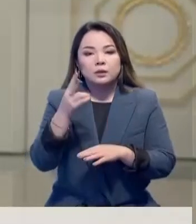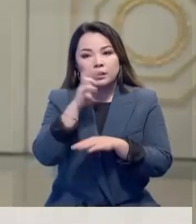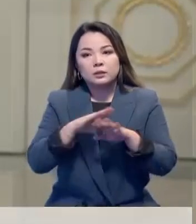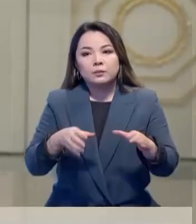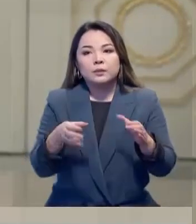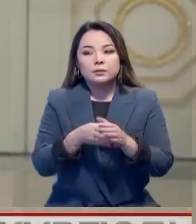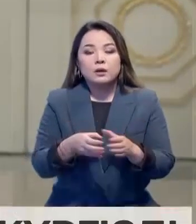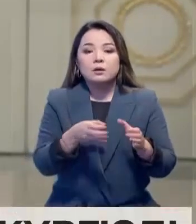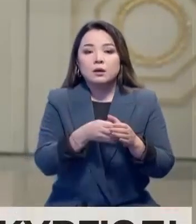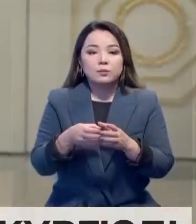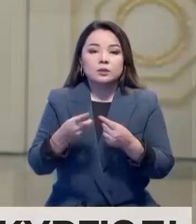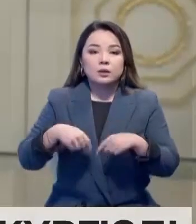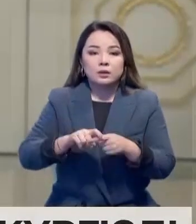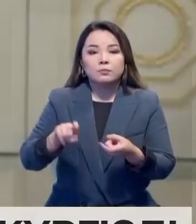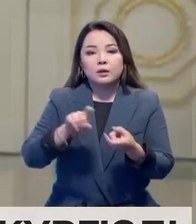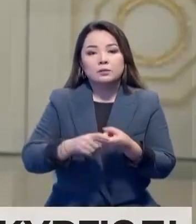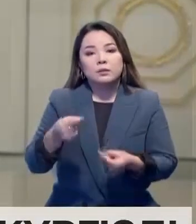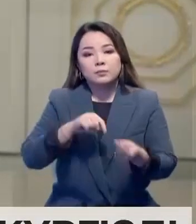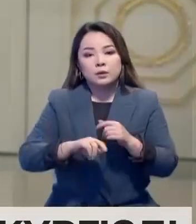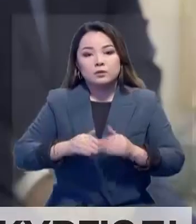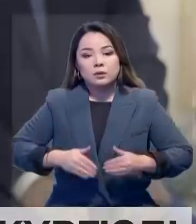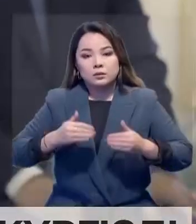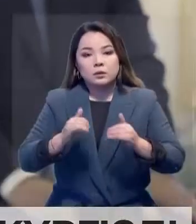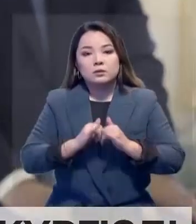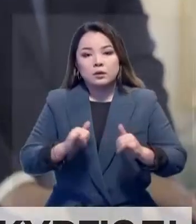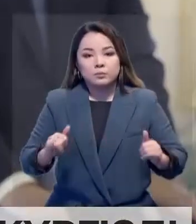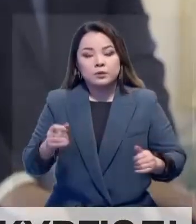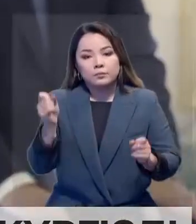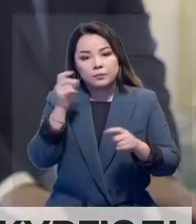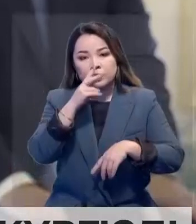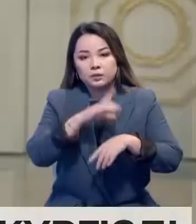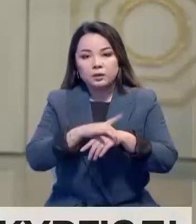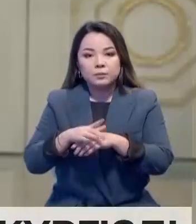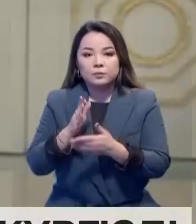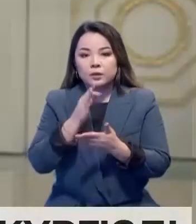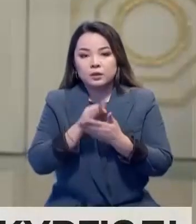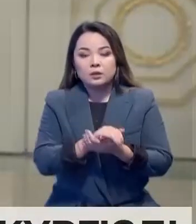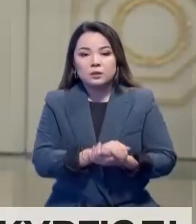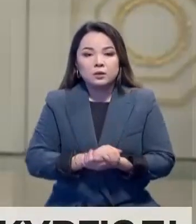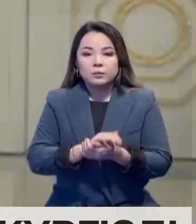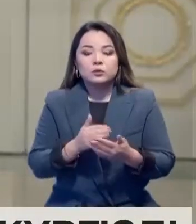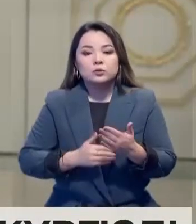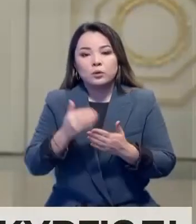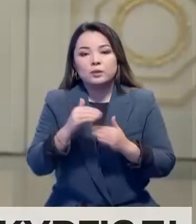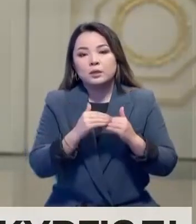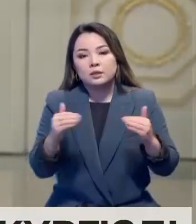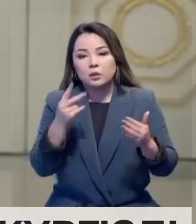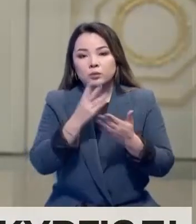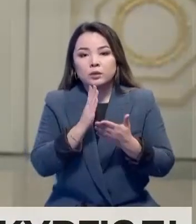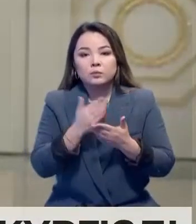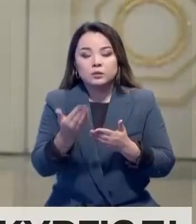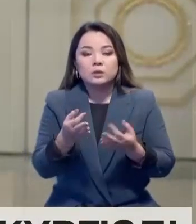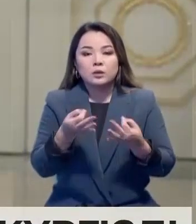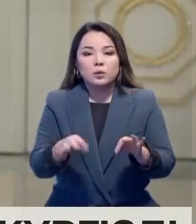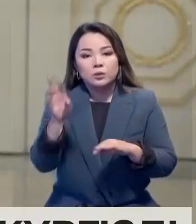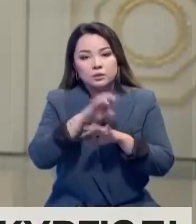мен компаниялары шеңберінде өзара байланыстардың қарқынды түрде дамып келе жатқан анық байқалады. Біз өзара ықпалдастықтың ең жоғары деңгейіне жетіп отырмыз. Бұл